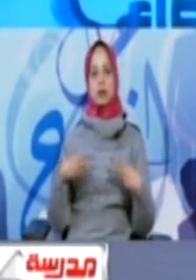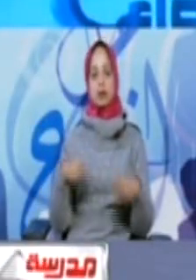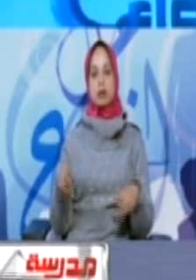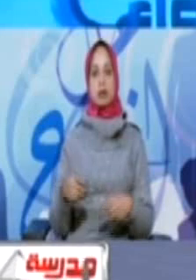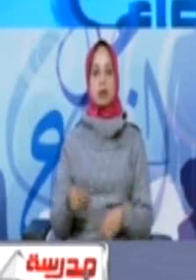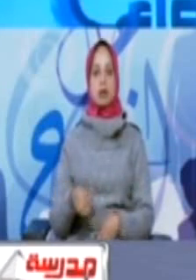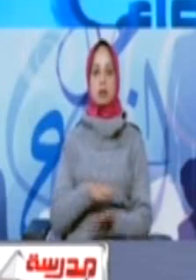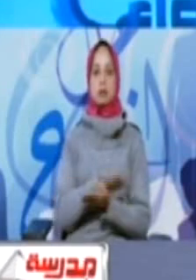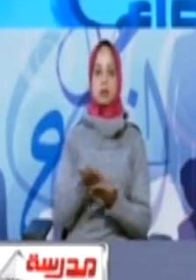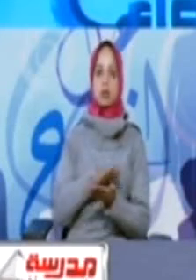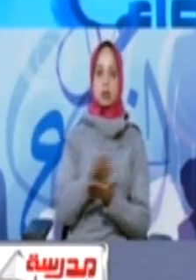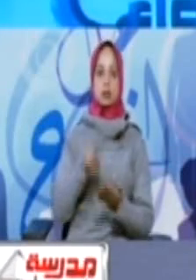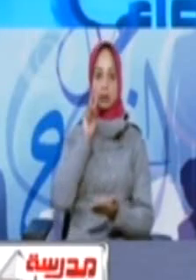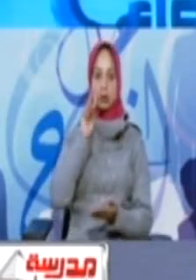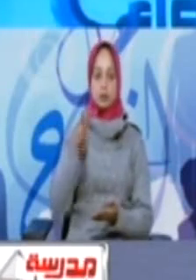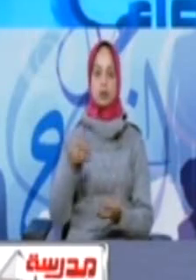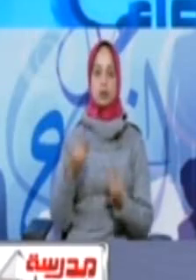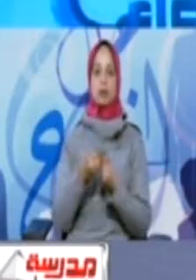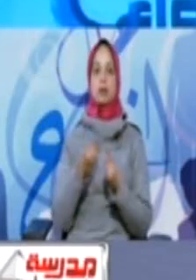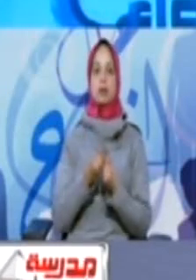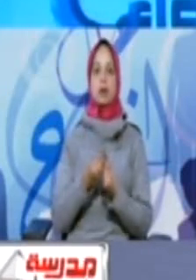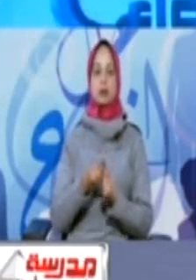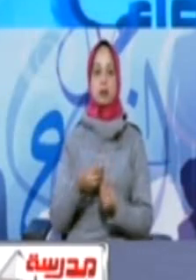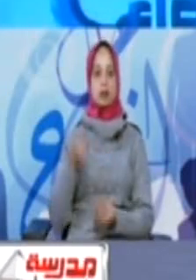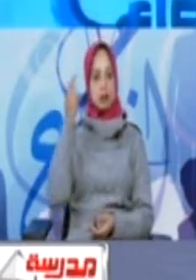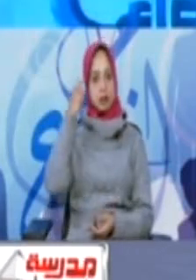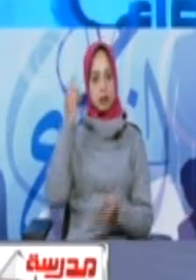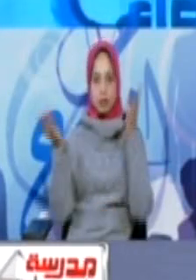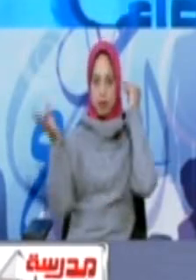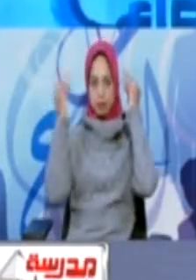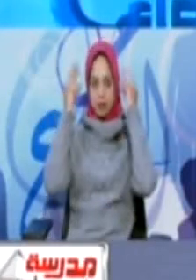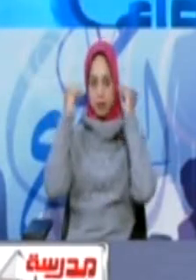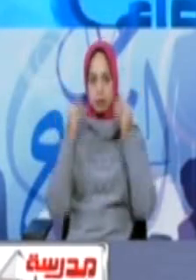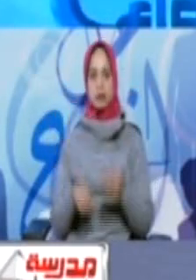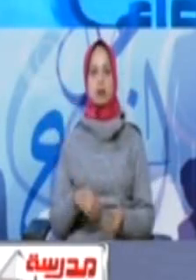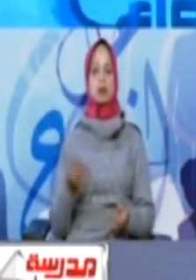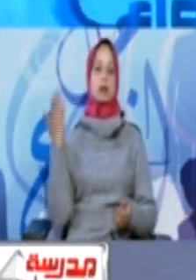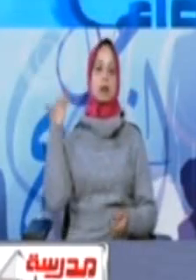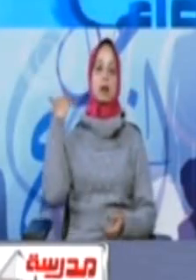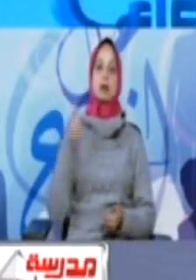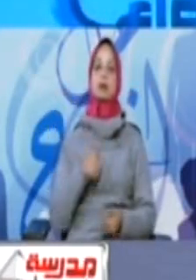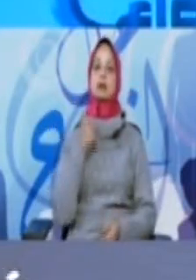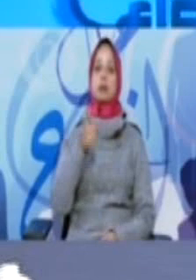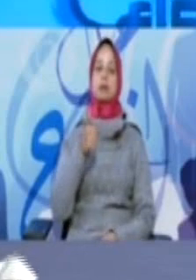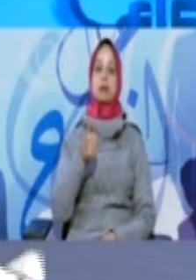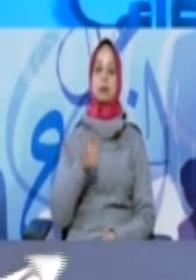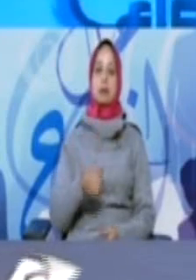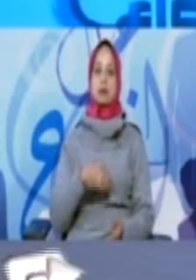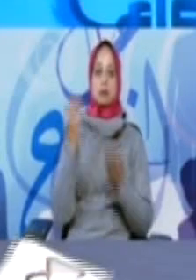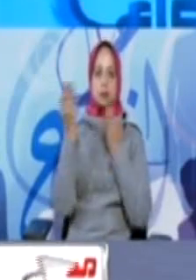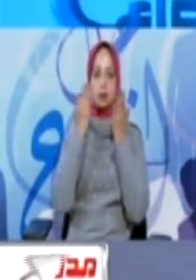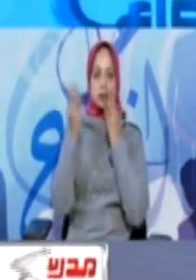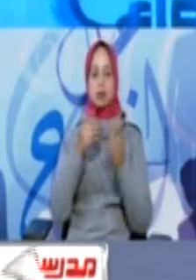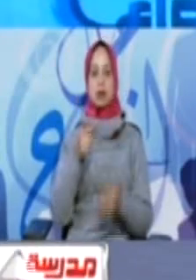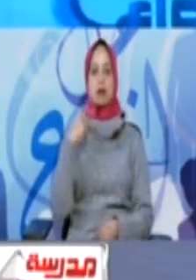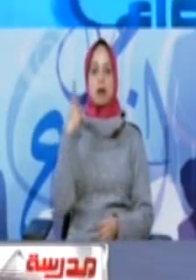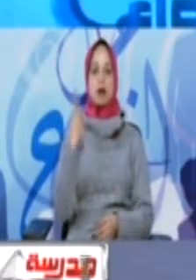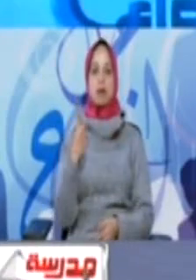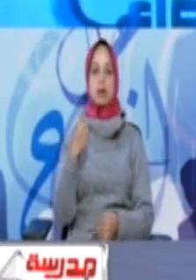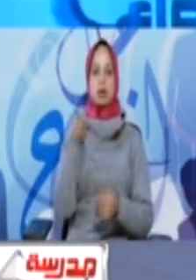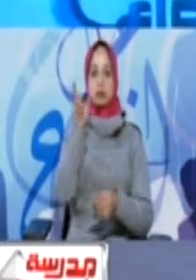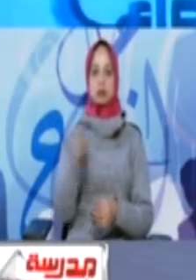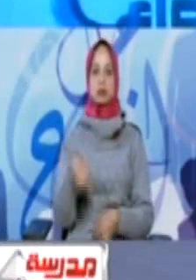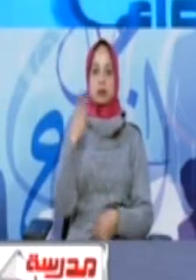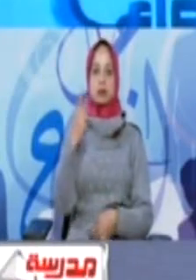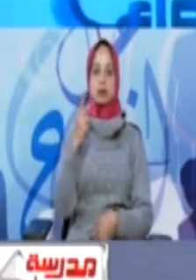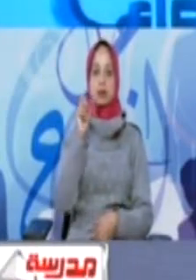اي مشكلة احنا تحت امركم. عايزين نصفي الفترة اللي فاتت كلها، يعني انا عايزك تصفي الفصل الاول والتاني والتالت ولحد ما